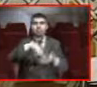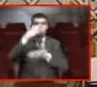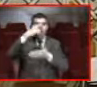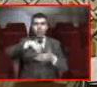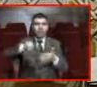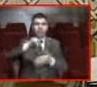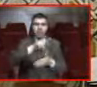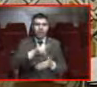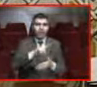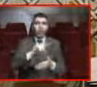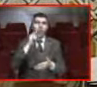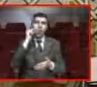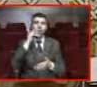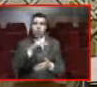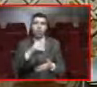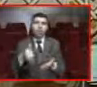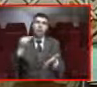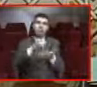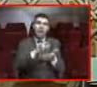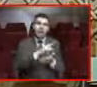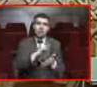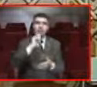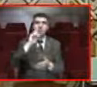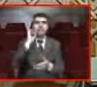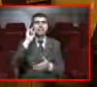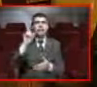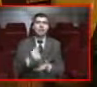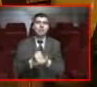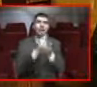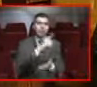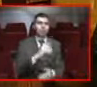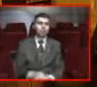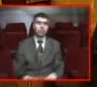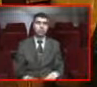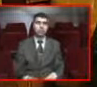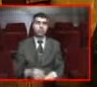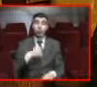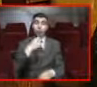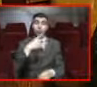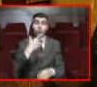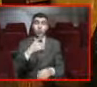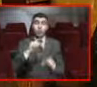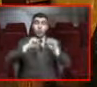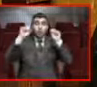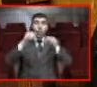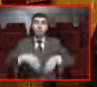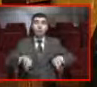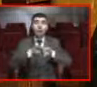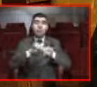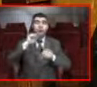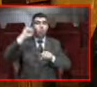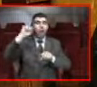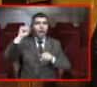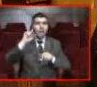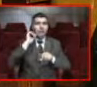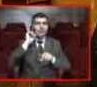نائب. شكرا السيد الوزير. تعتبر فئة المقاومة وعائلة الشهداء من الشرائح